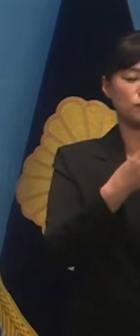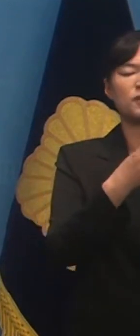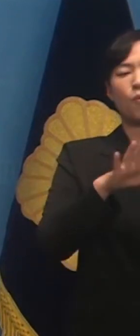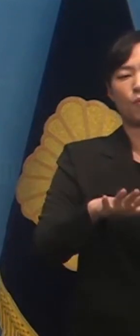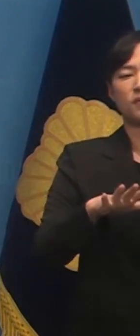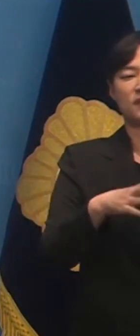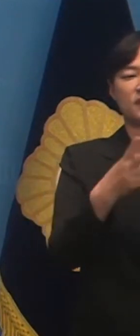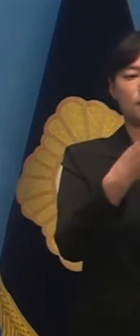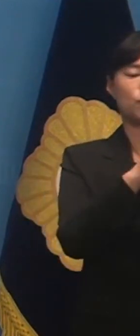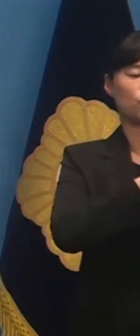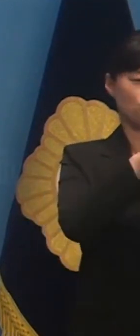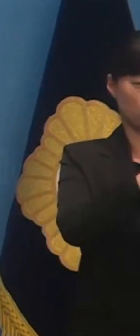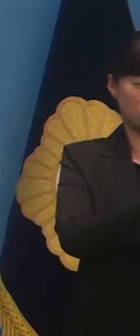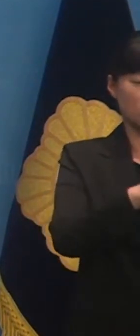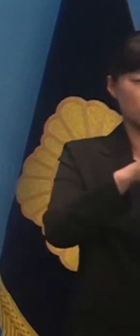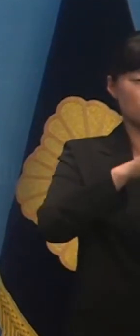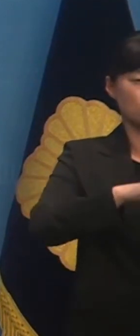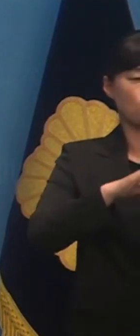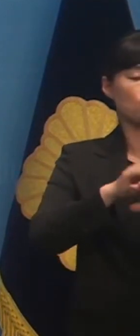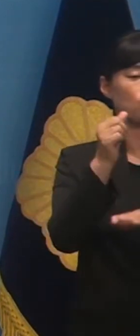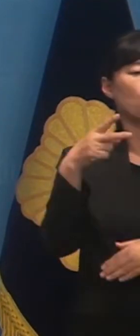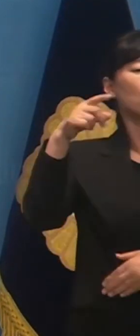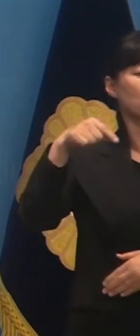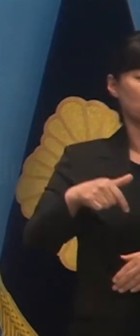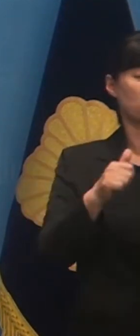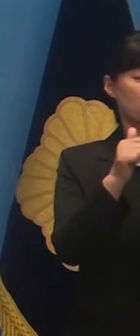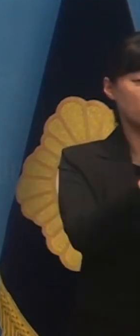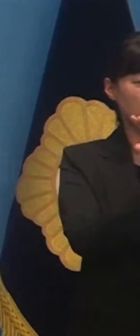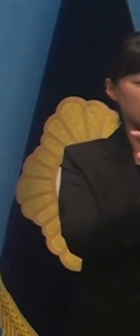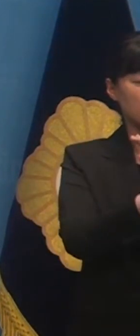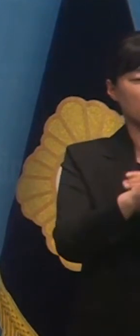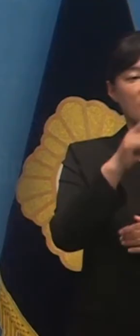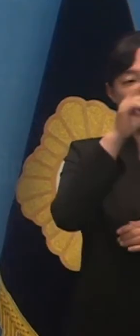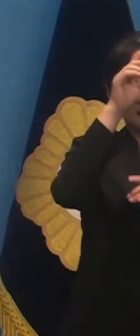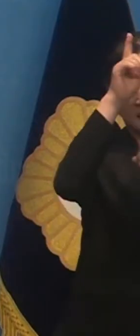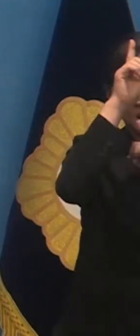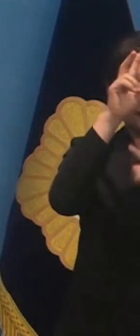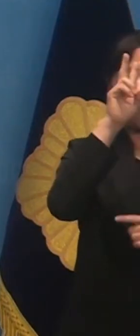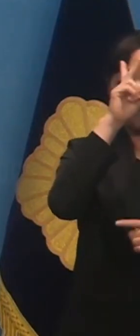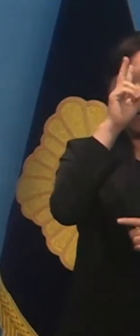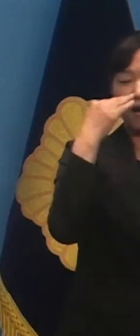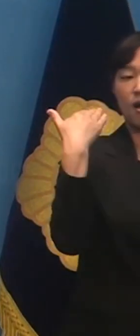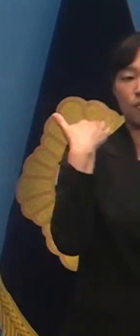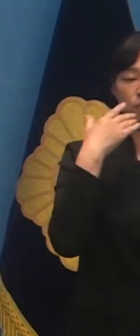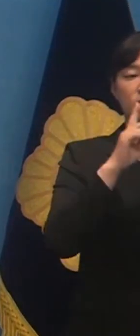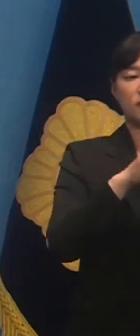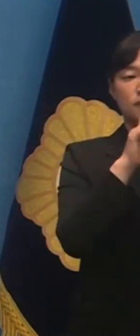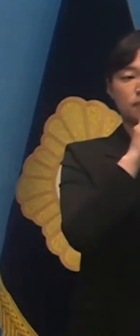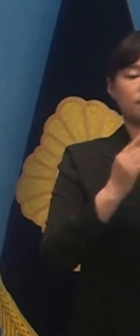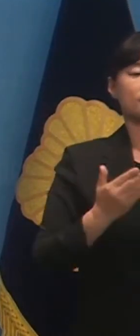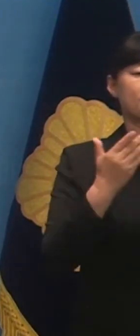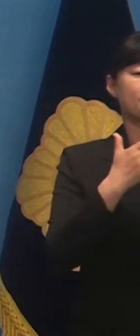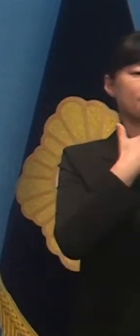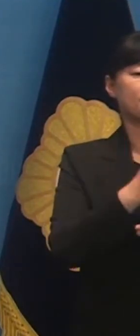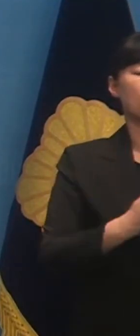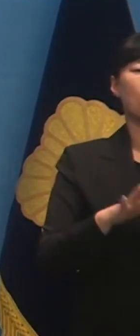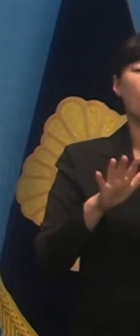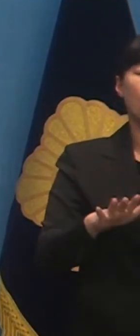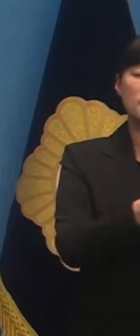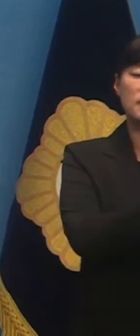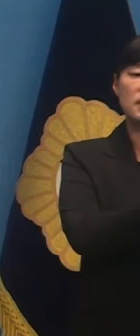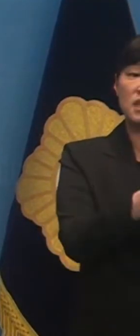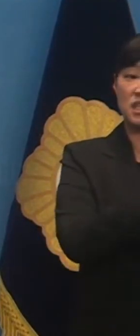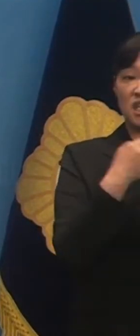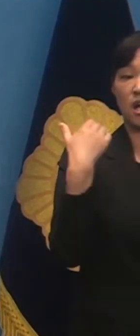오늘은 세 번째 주제로 손효숙 씨가 하는 대표로 있는 리박스쿨에 대해서 말씀드리고자 합니다. 특히 오늘은